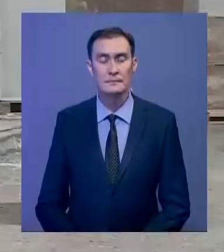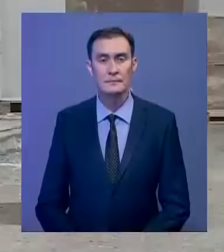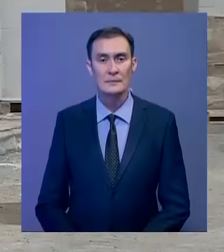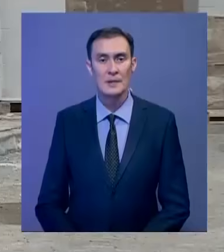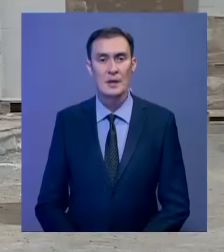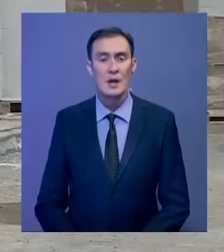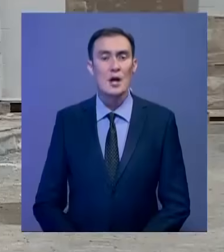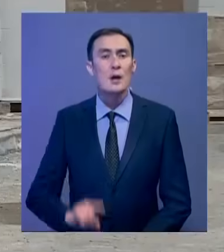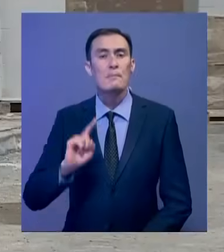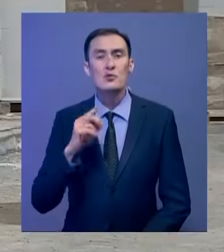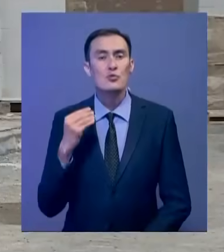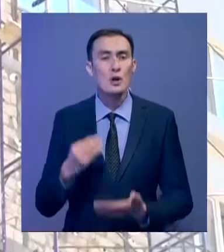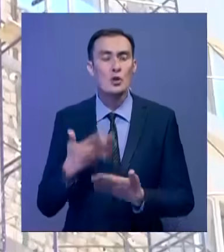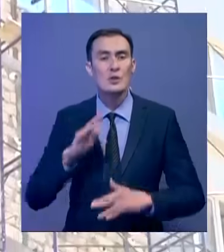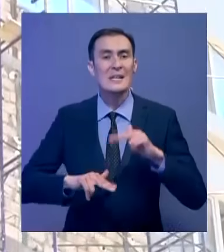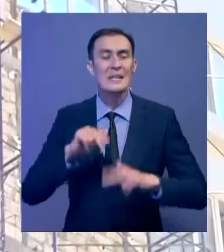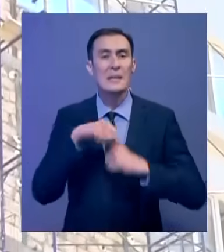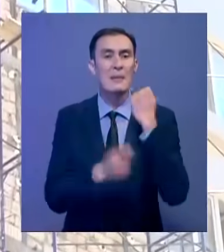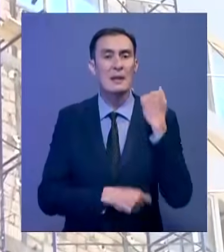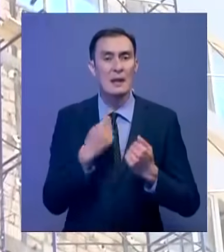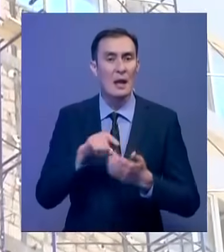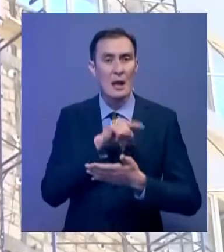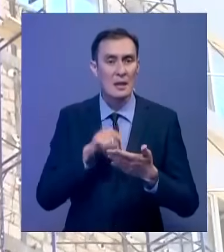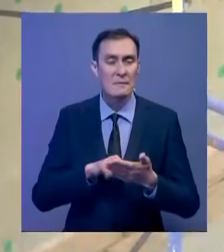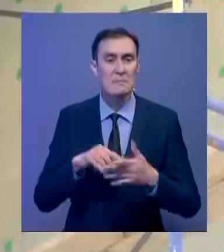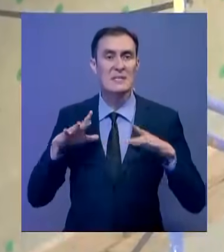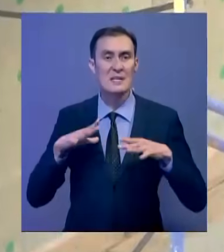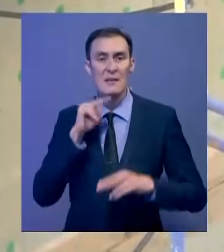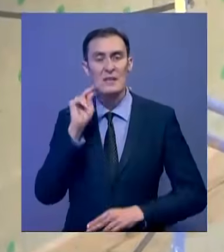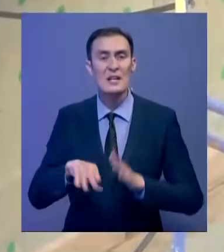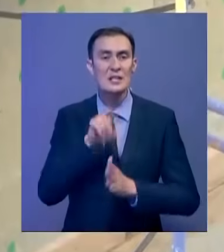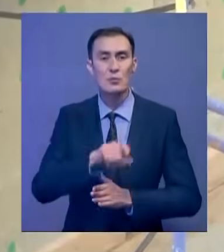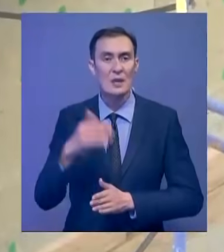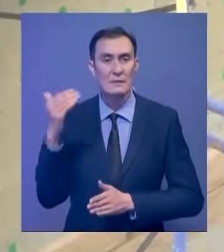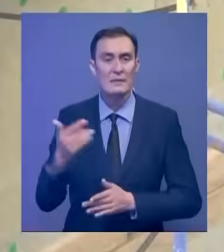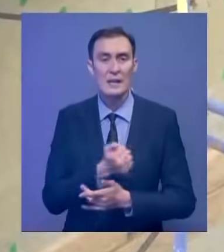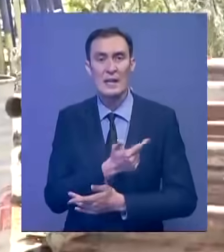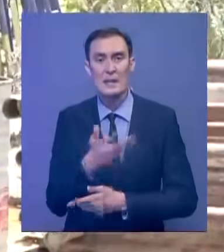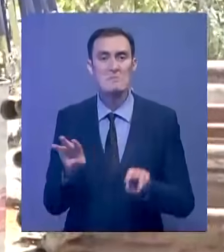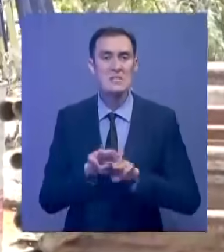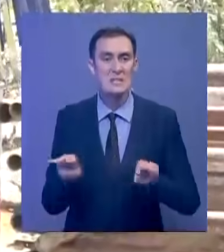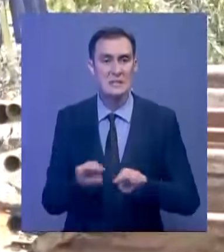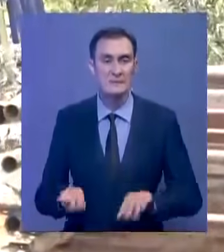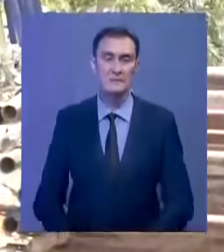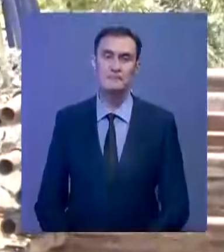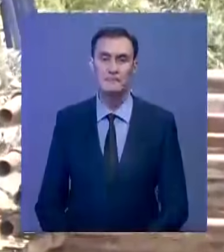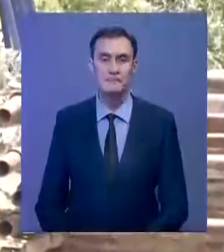И в разгар сезона. Почему дорожают строительные материалы? В бездействии обвинили депутаты и сотрудников ряда министерств.